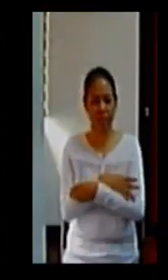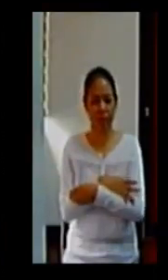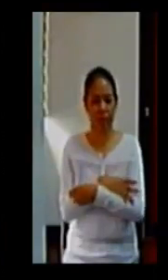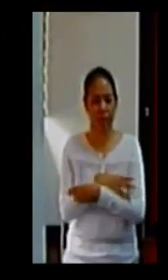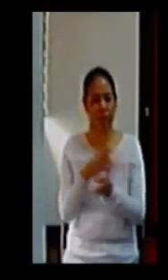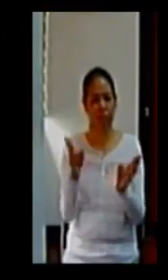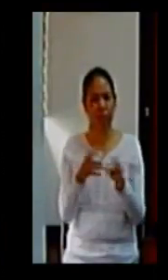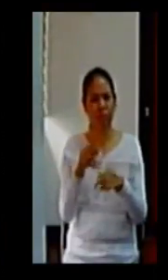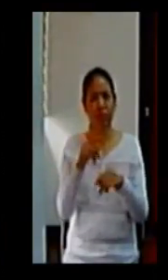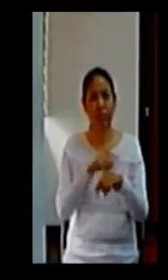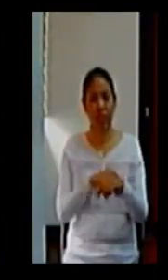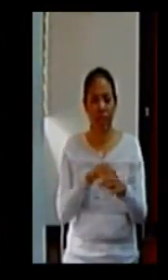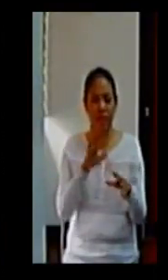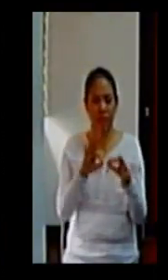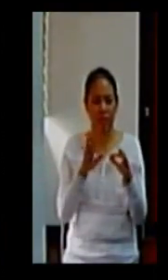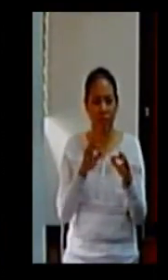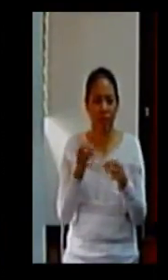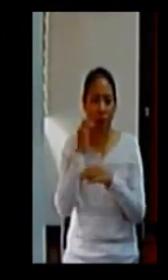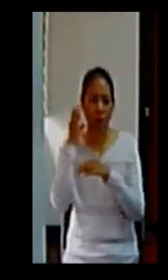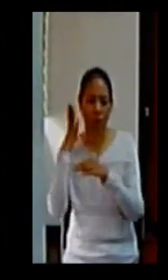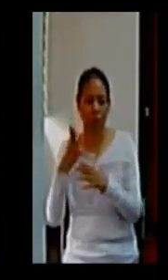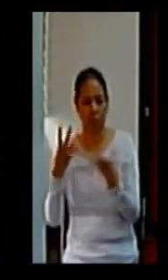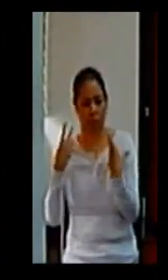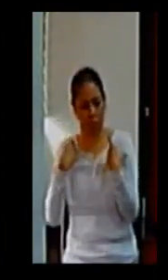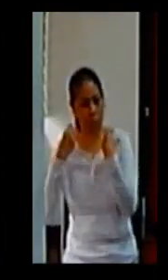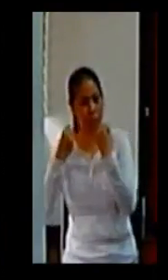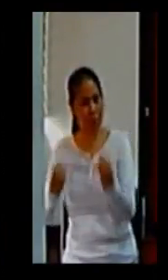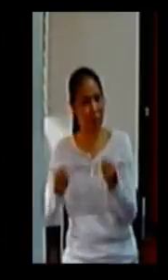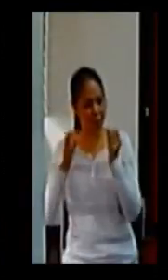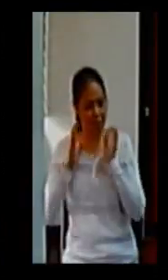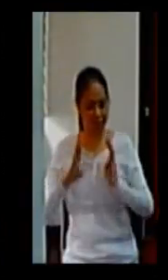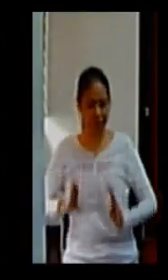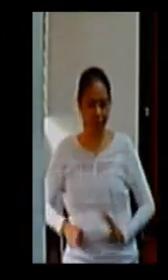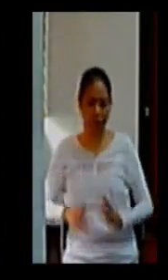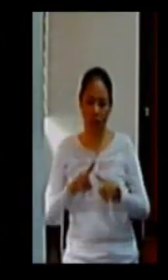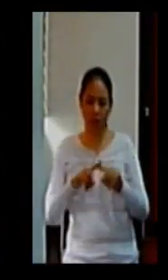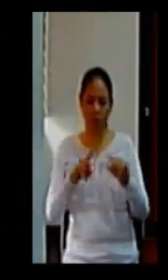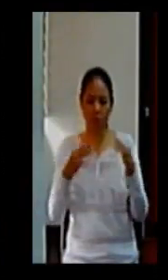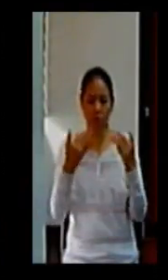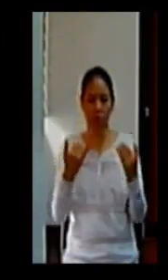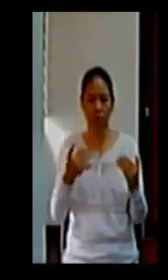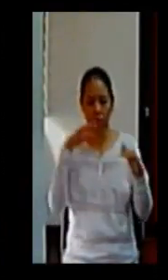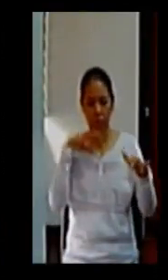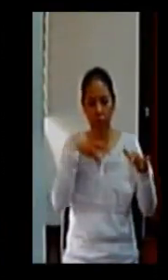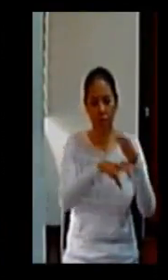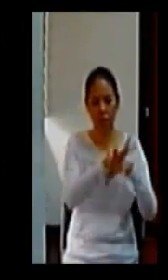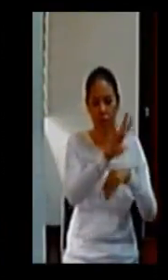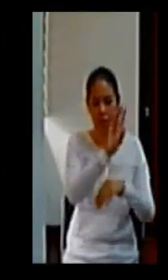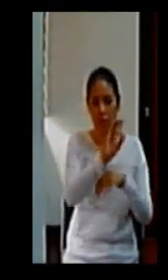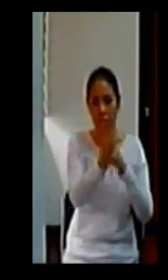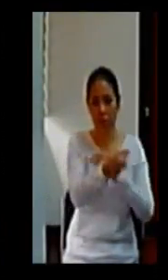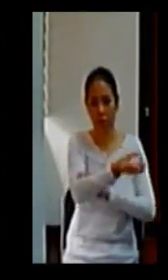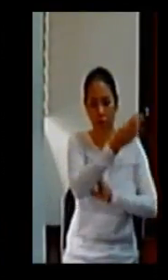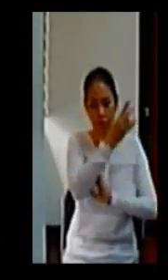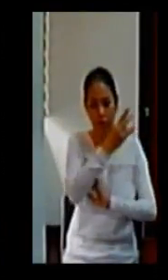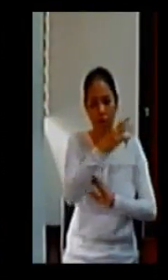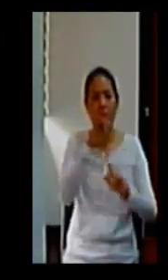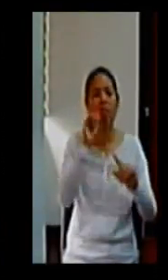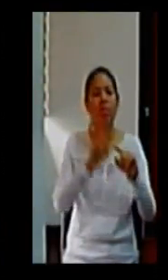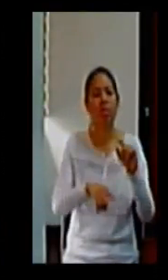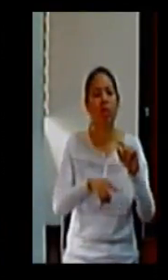Okay. Pag umuwi kami, okay yung katawan namin. Ngayon, pumasok kami ng alas 7. Kailangan alas